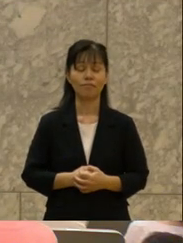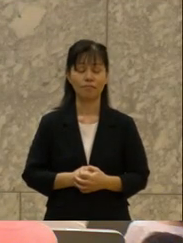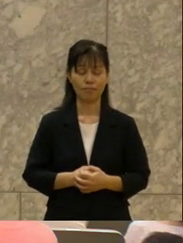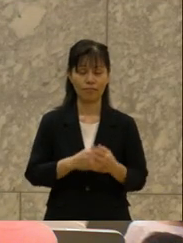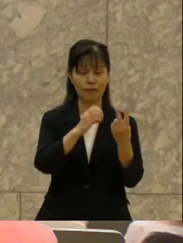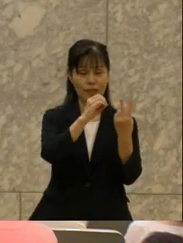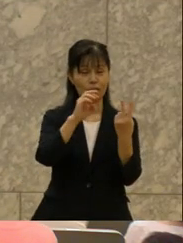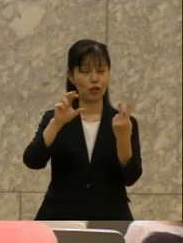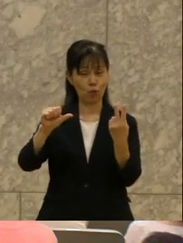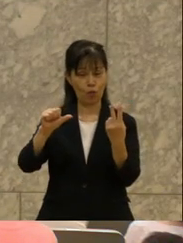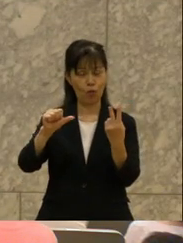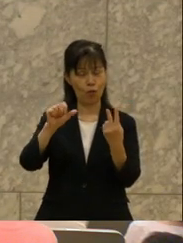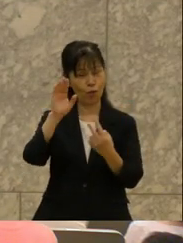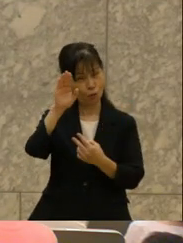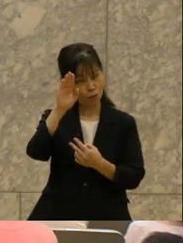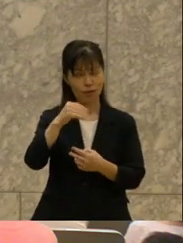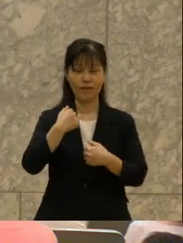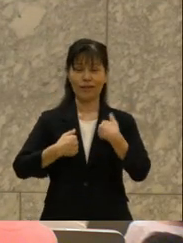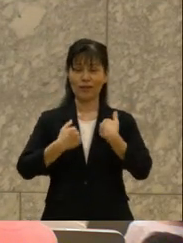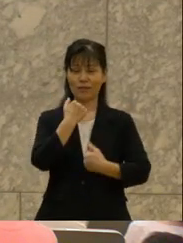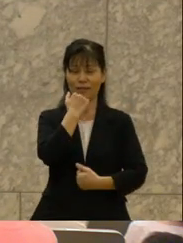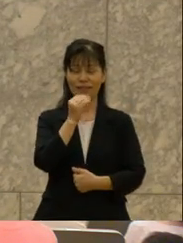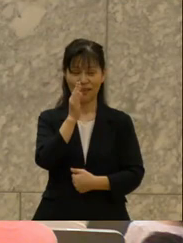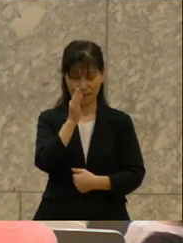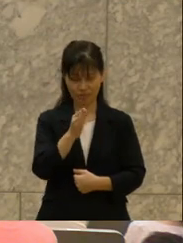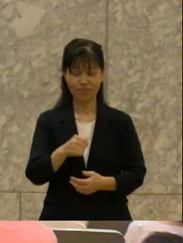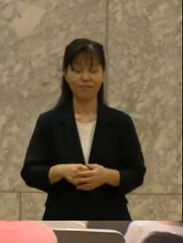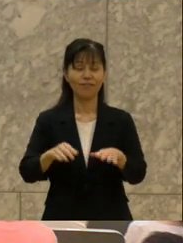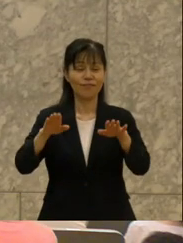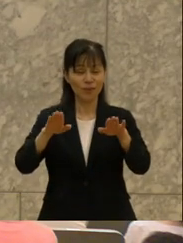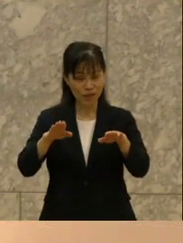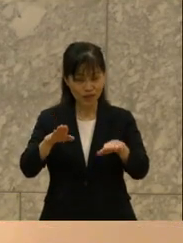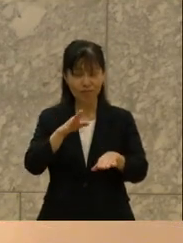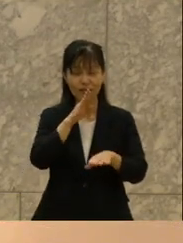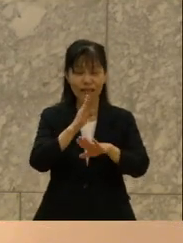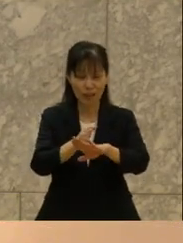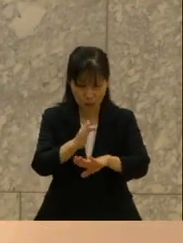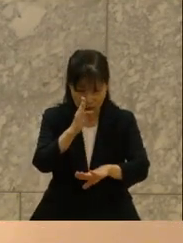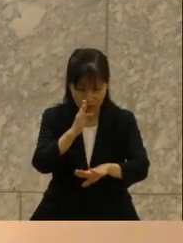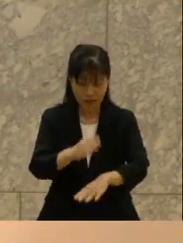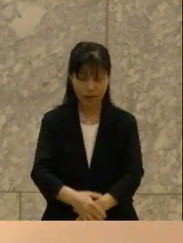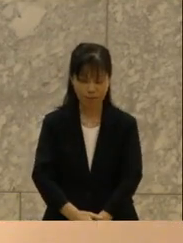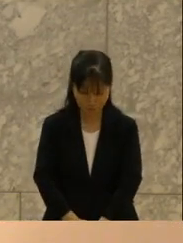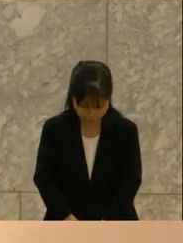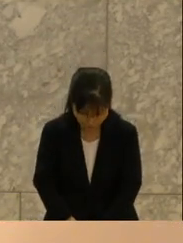2025年を楽しみにしてくださいそれでは今日は本日ありがとうございました